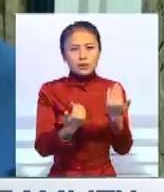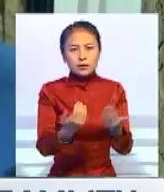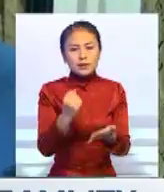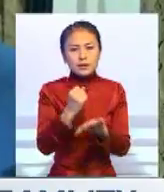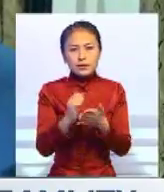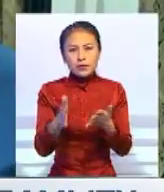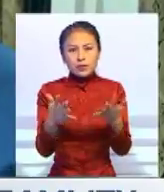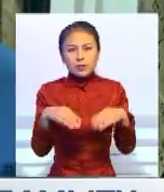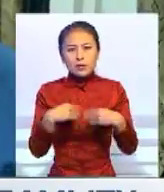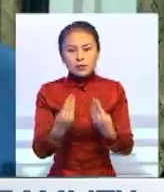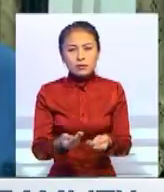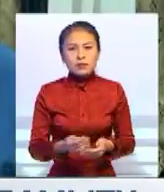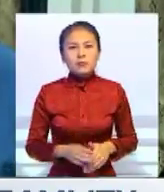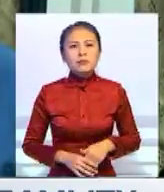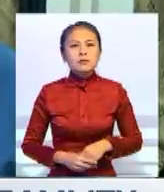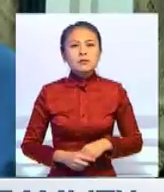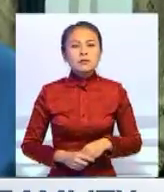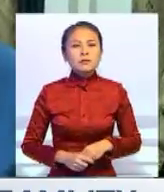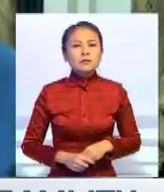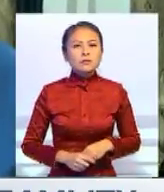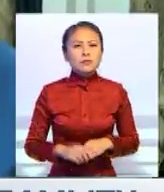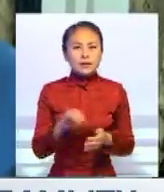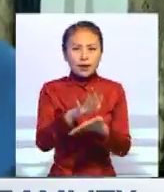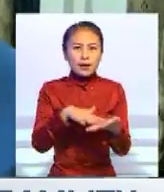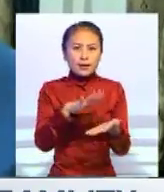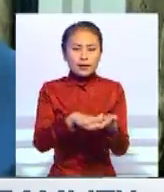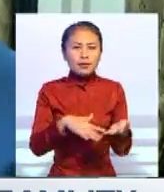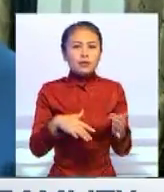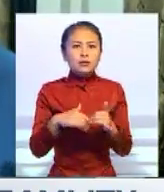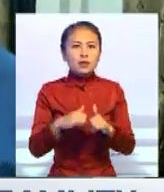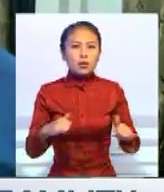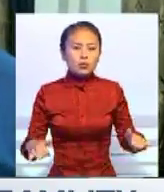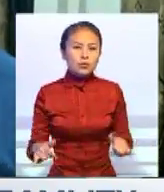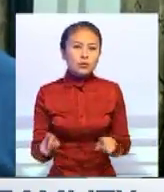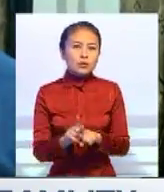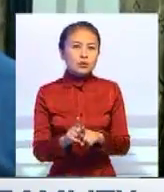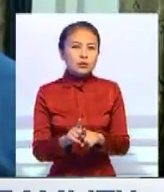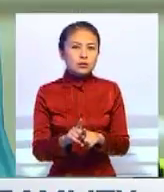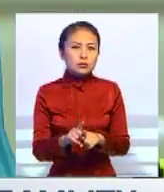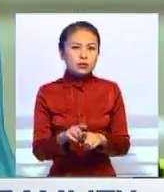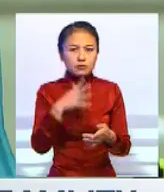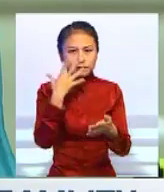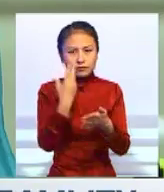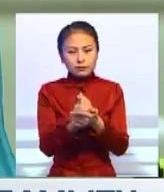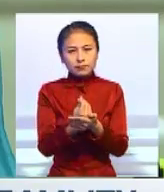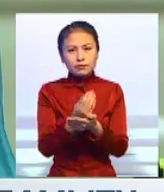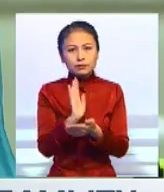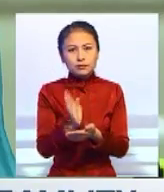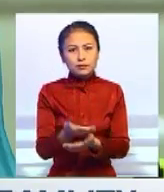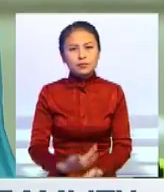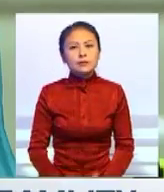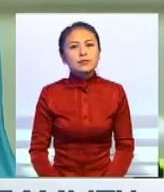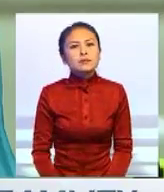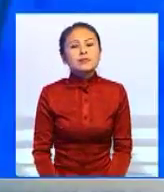та осы балалардың арғарай дамуына үлкен үлес қосады деп ойлаймын.